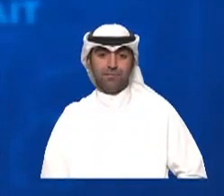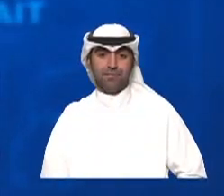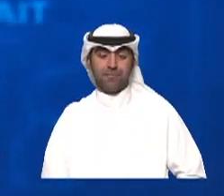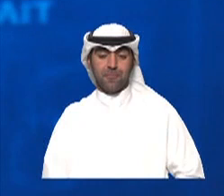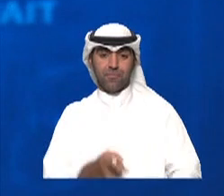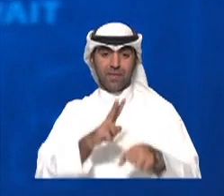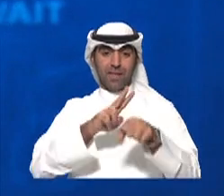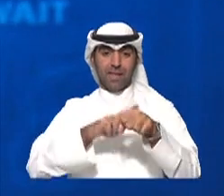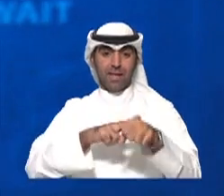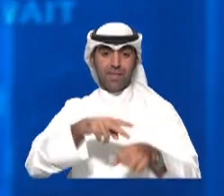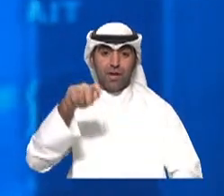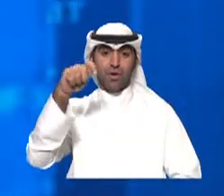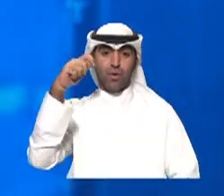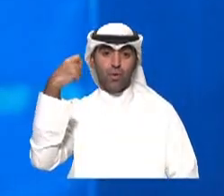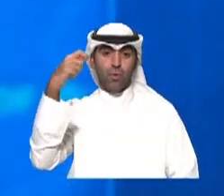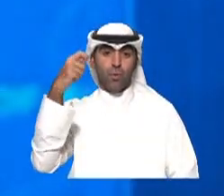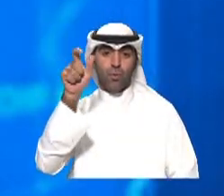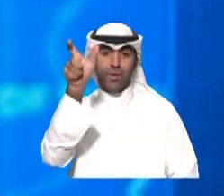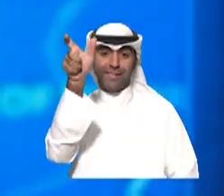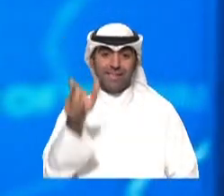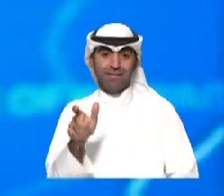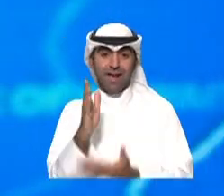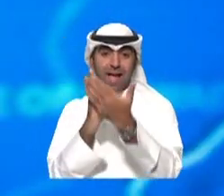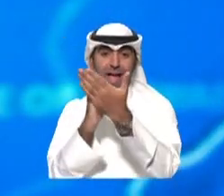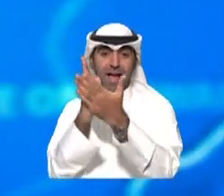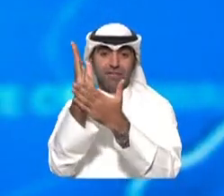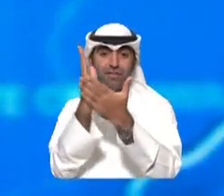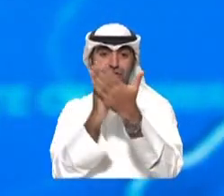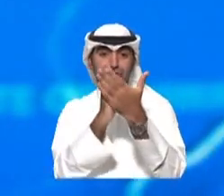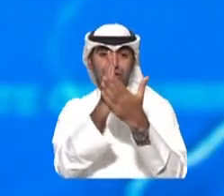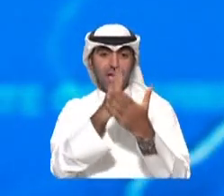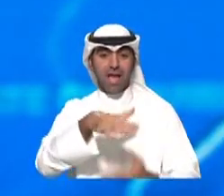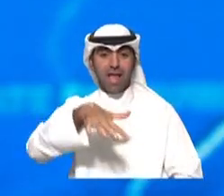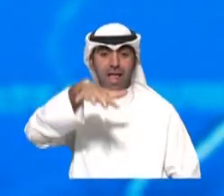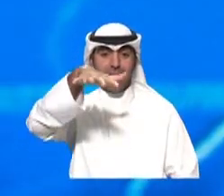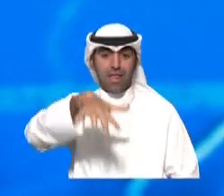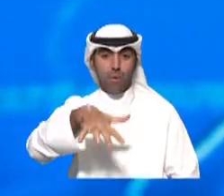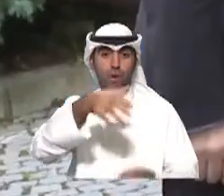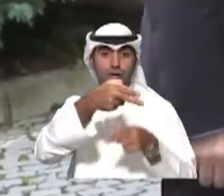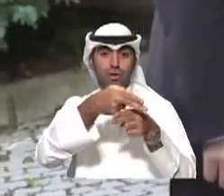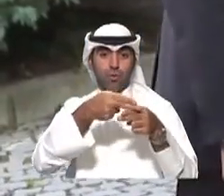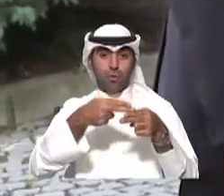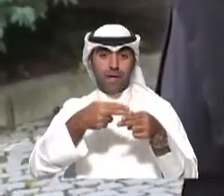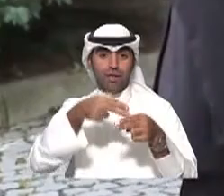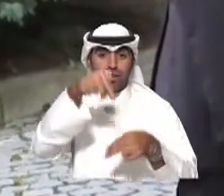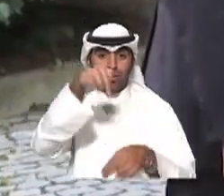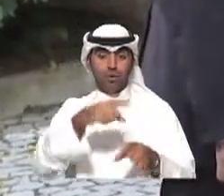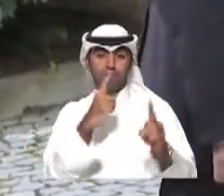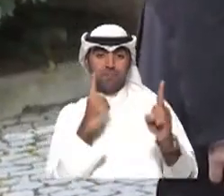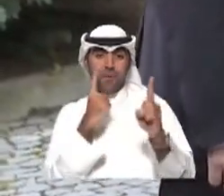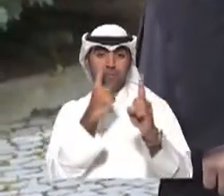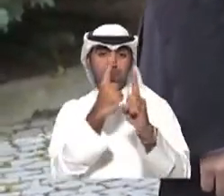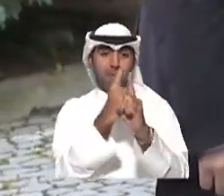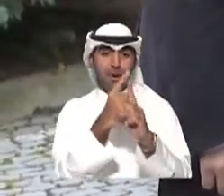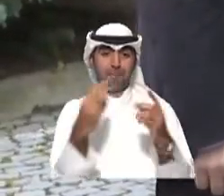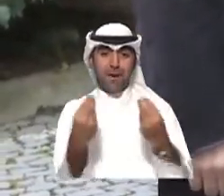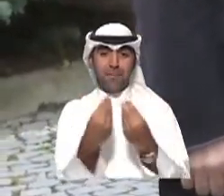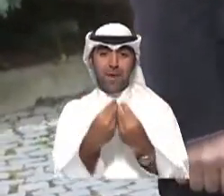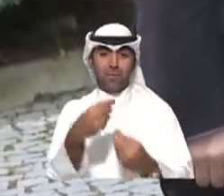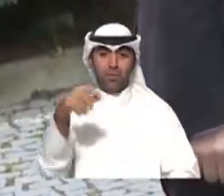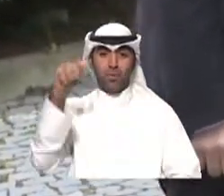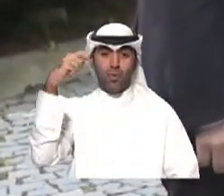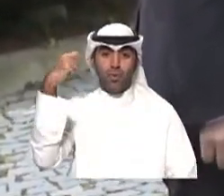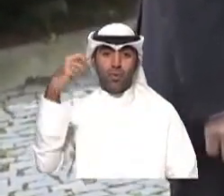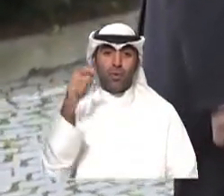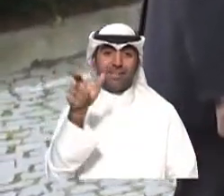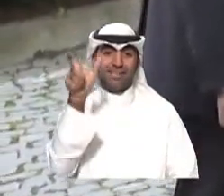التقى ظهر اليوم مع السيد نيكولا سيلاكوفيتش وزير خارجية جمهورية صربيا الصديقة، وذلك